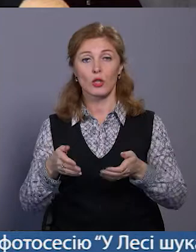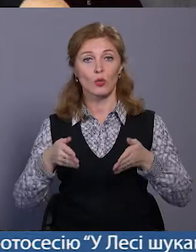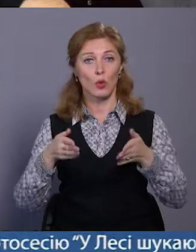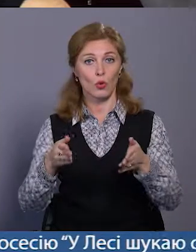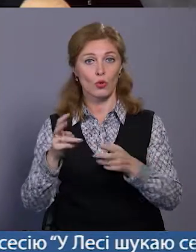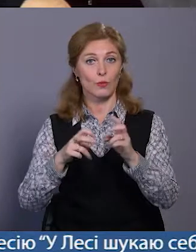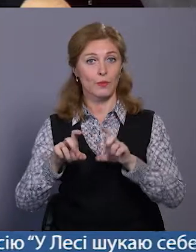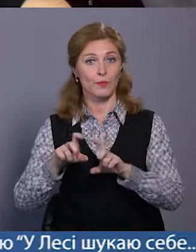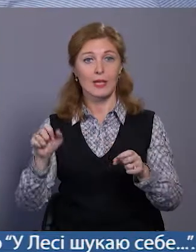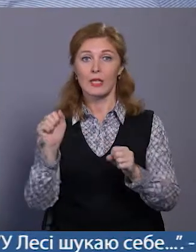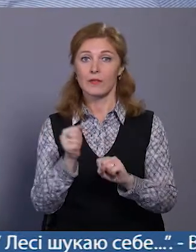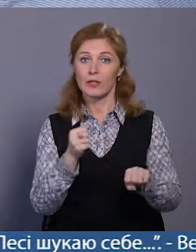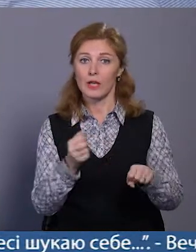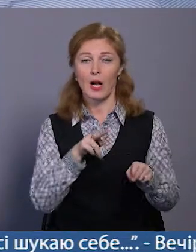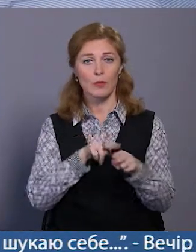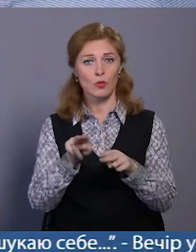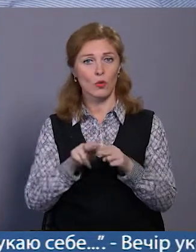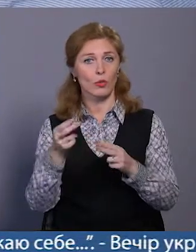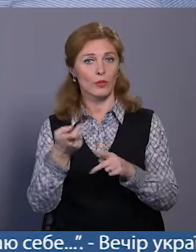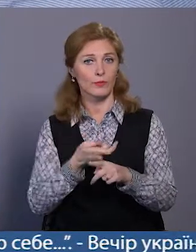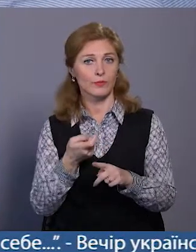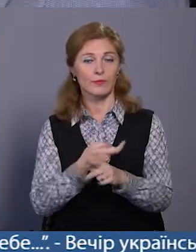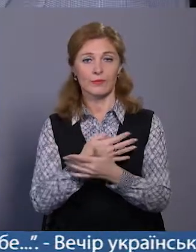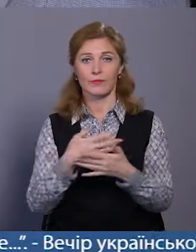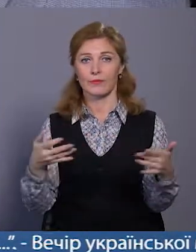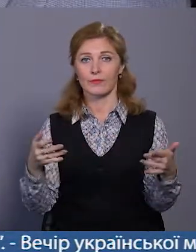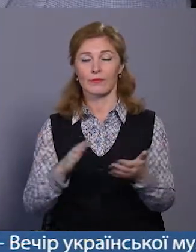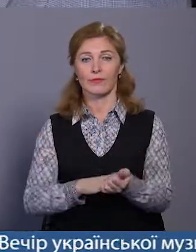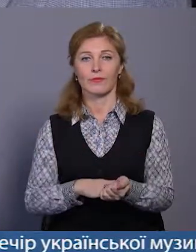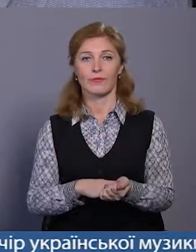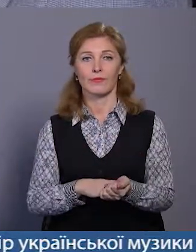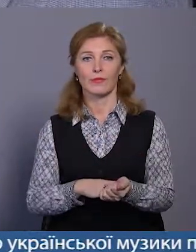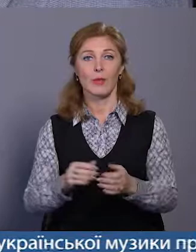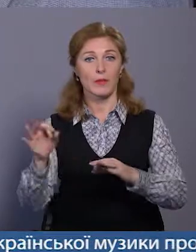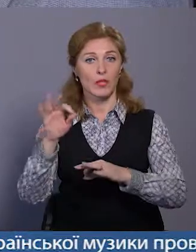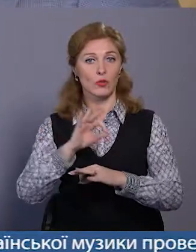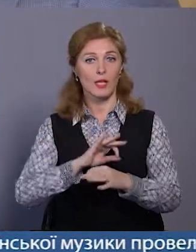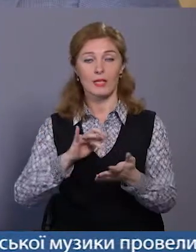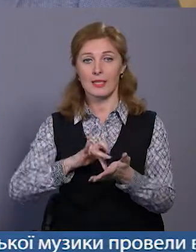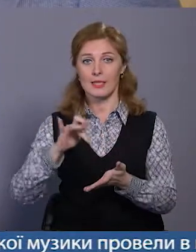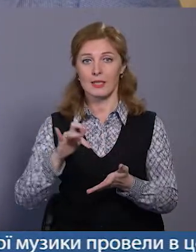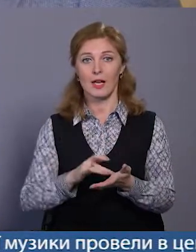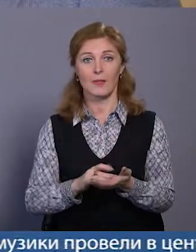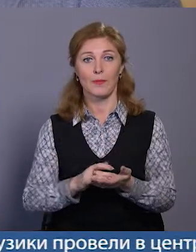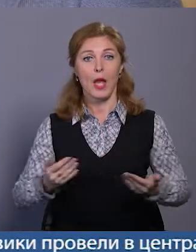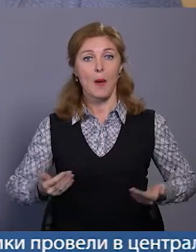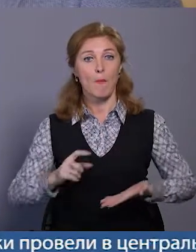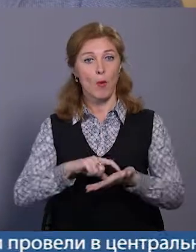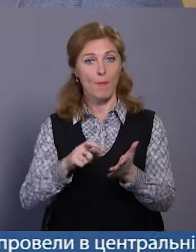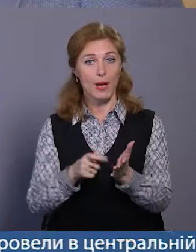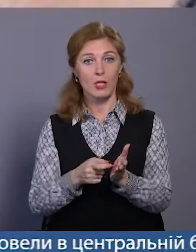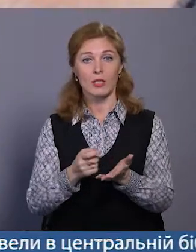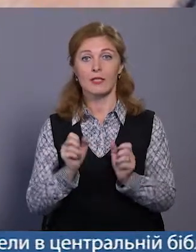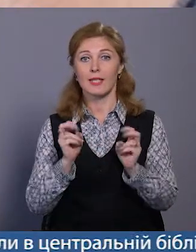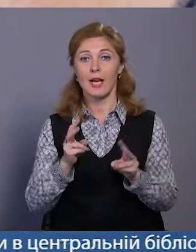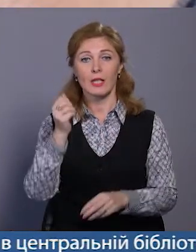«Бред», двірникам, столяру та маляру управляючих муніципальних компаній «Південно-Західна» і «Центральна». Помешкання розташовані як у